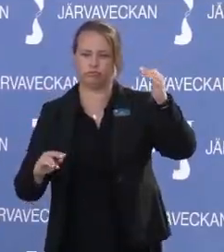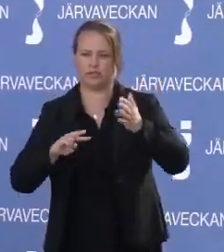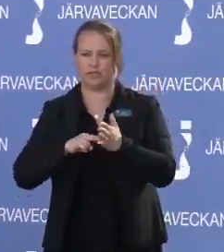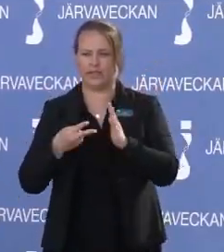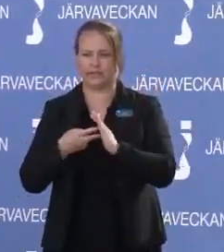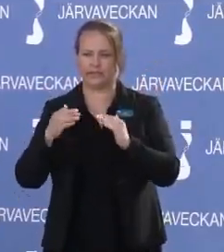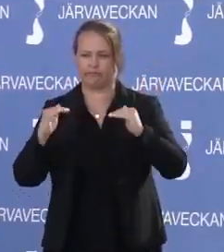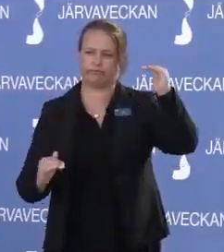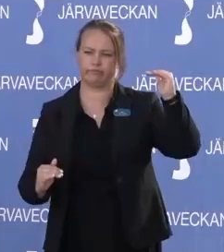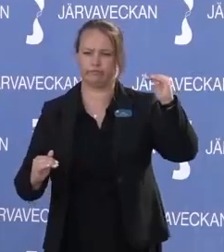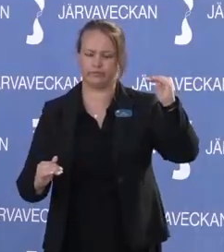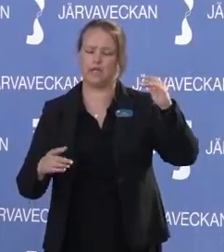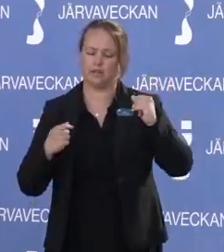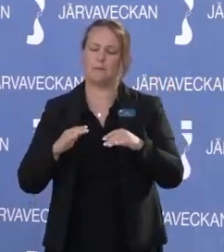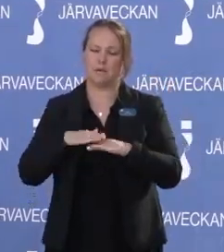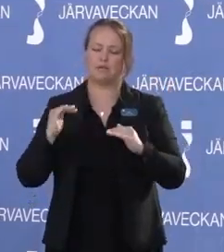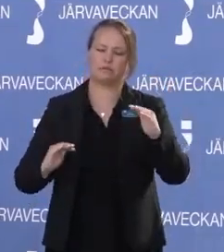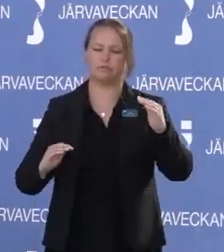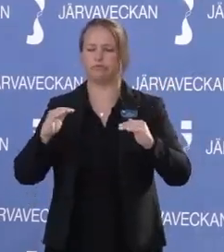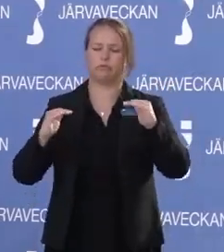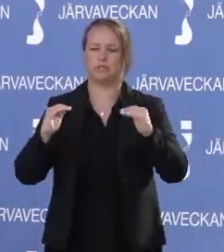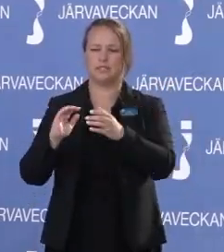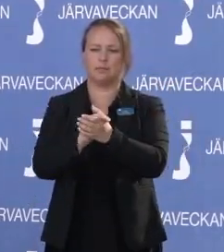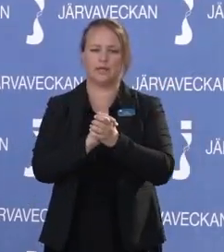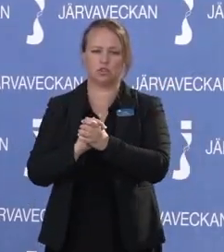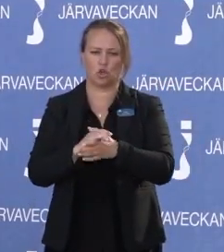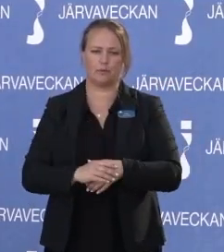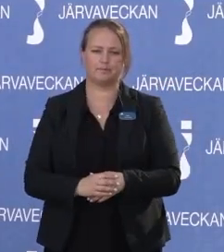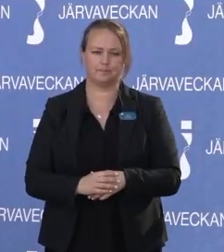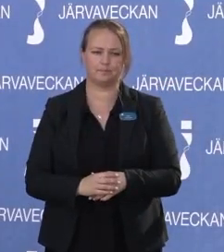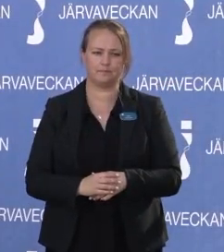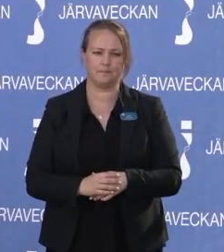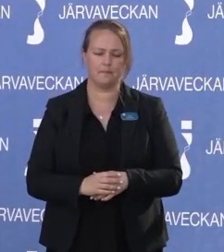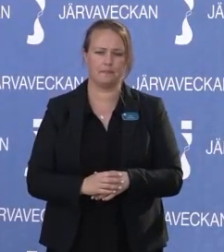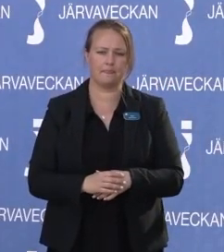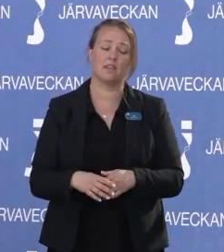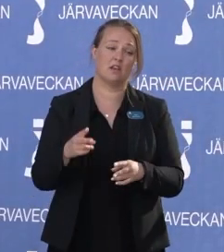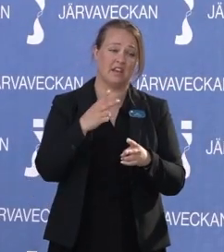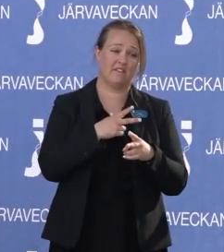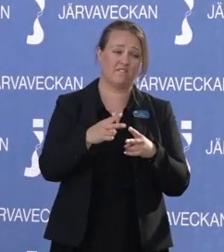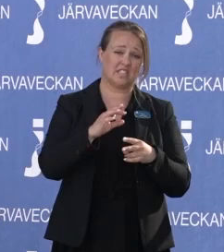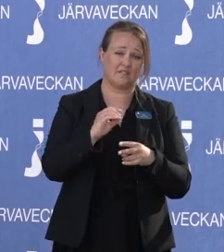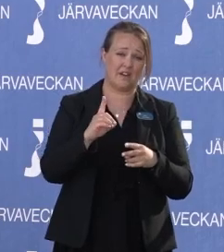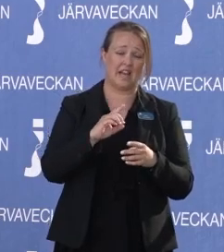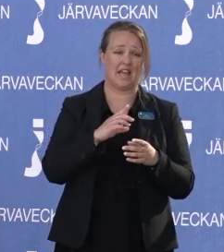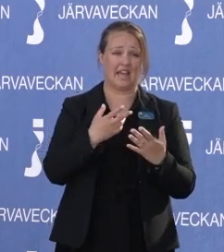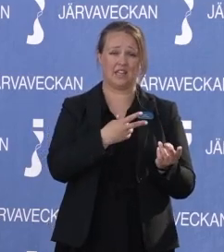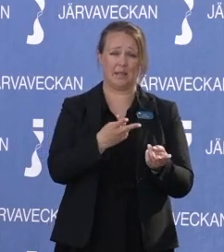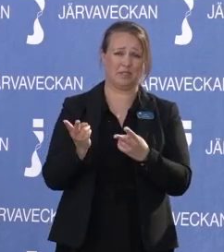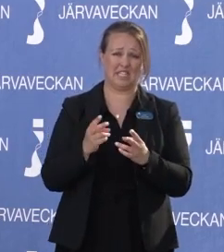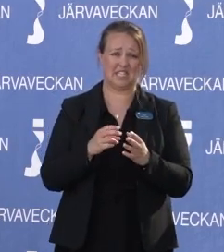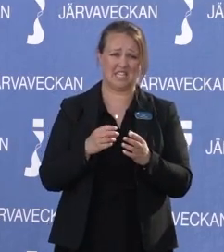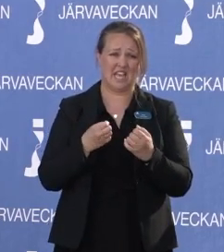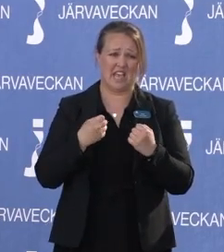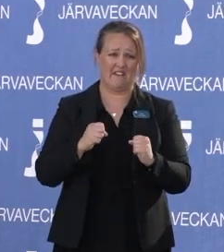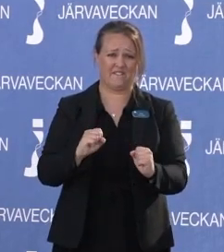gemenskap. Martin? I bästa fall får det också en väldigt så här demokratiserande effekt. Det kanske imorgon så är det 5 personer här